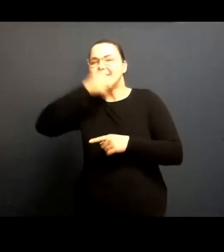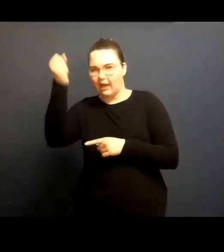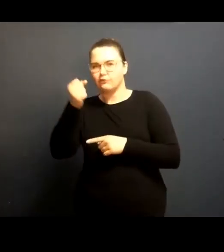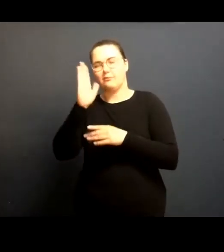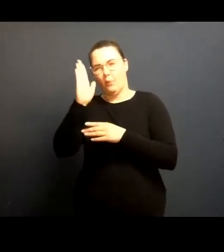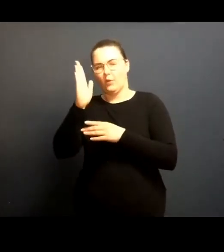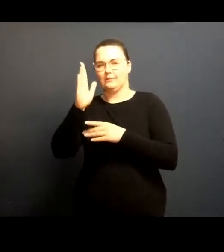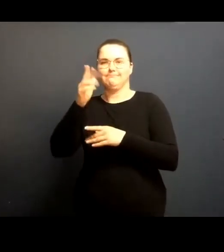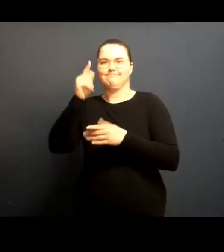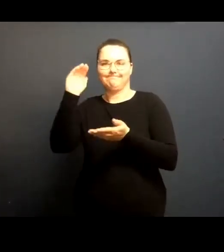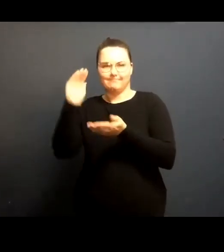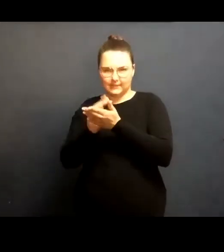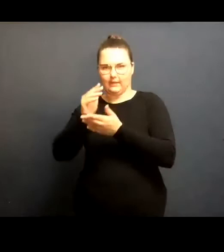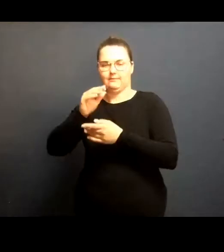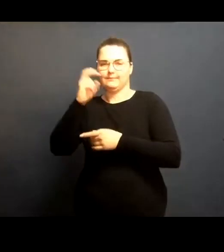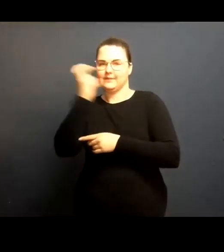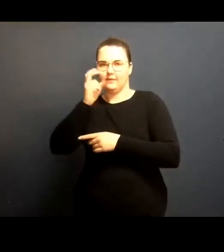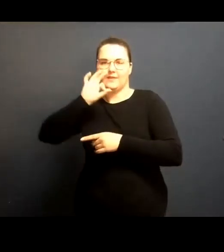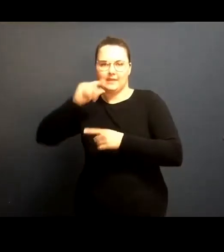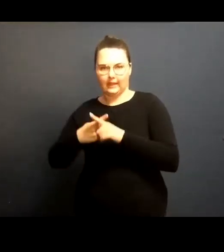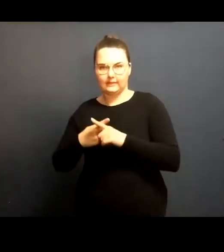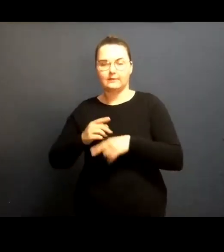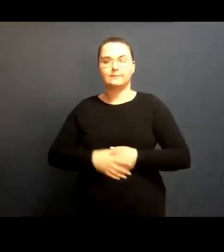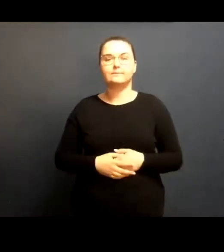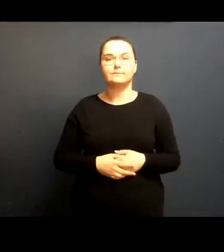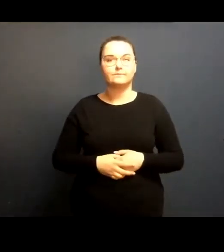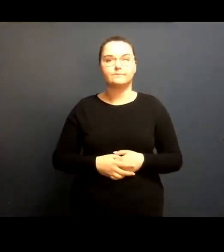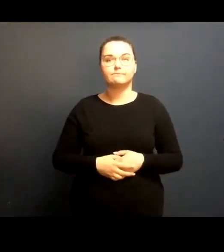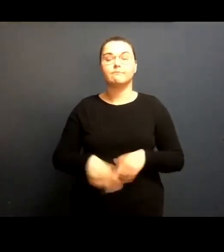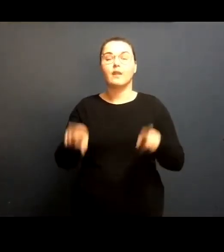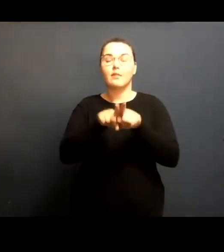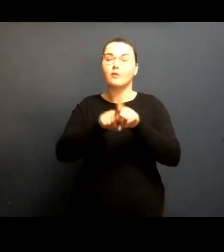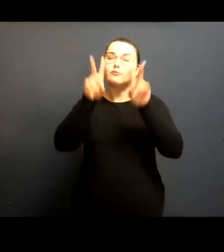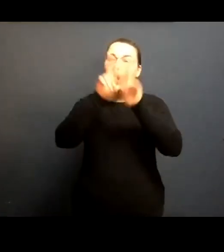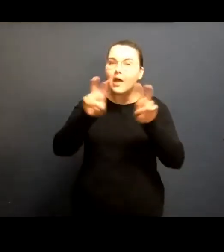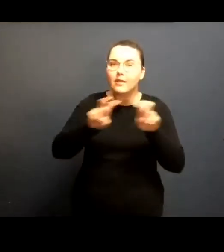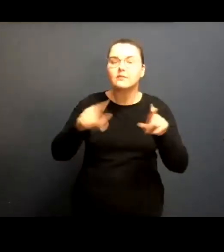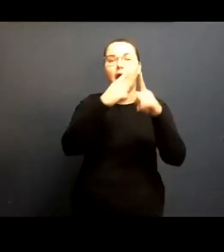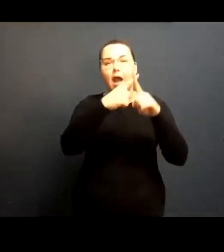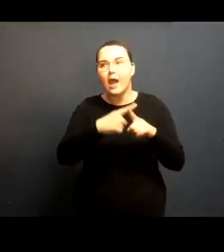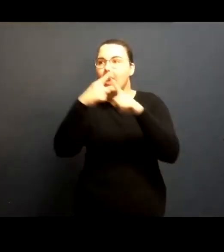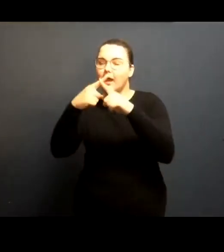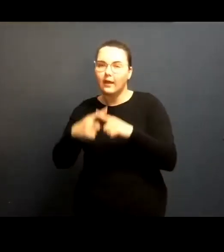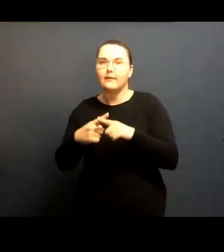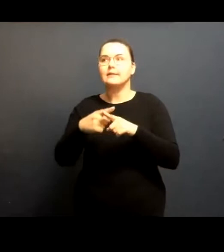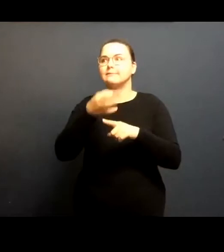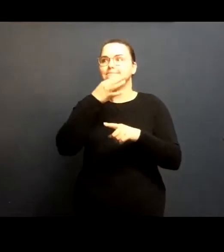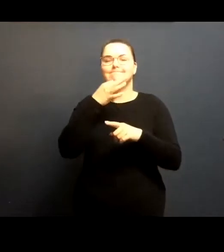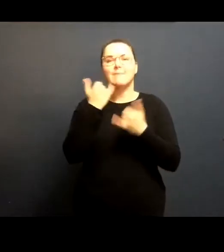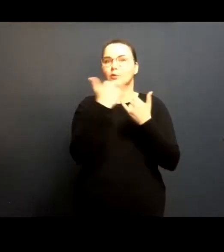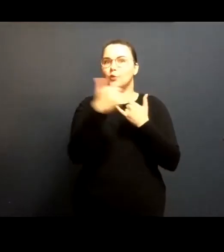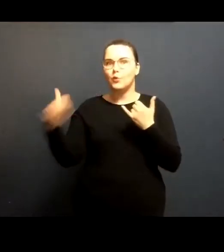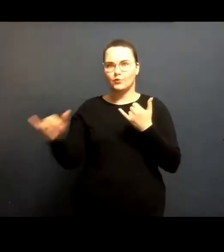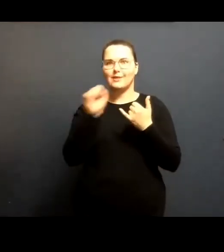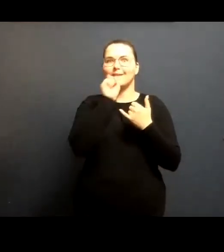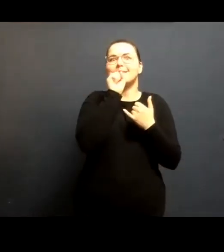mężczyzn trochę dłużej. Jak pytamy w sondażach opinii publicznej, w jakim wieku starzeje się kobieta, mężczyzna, to też okazuje się,